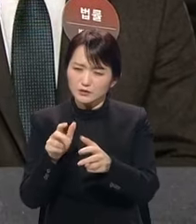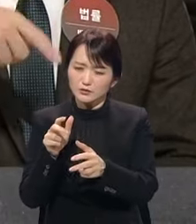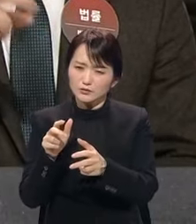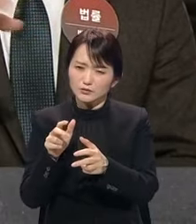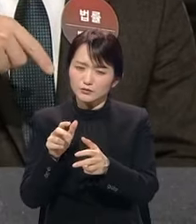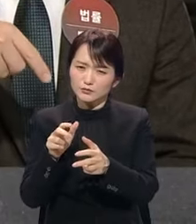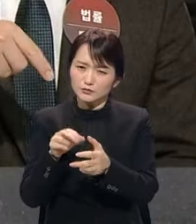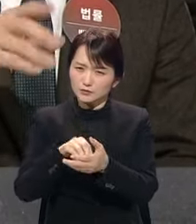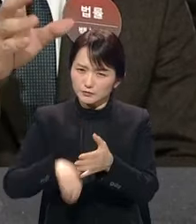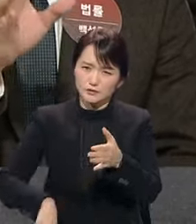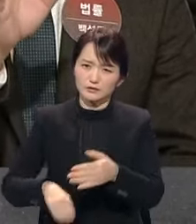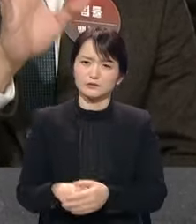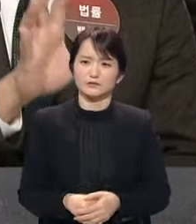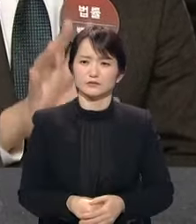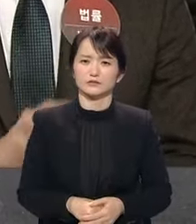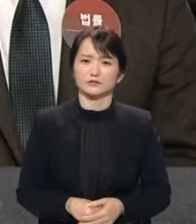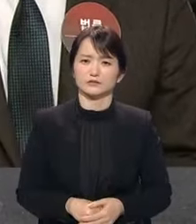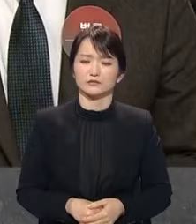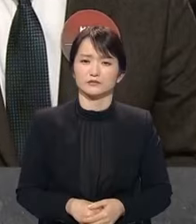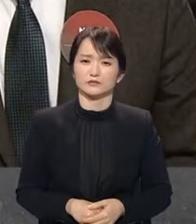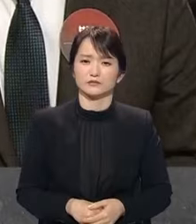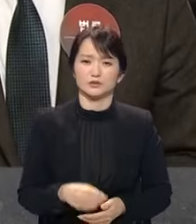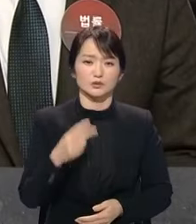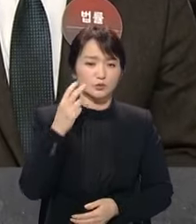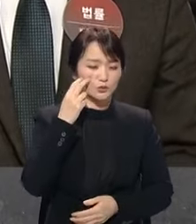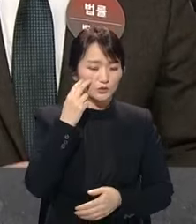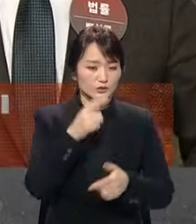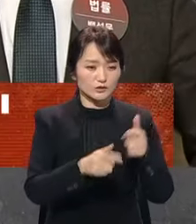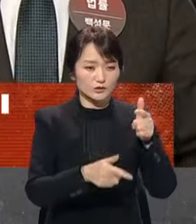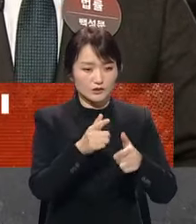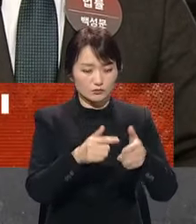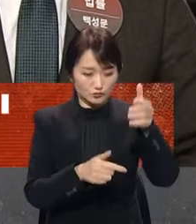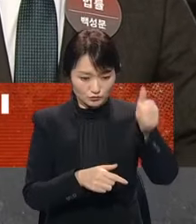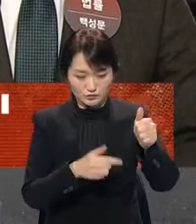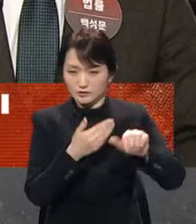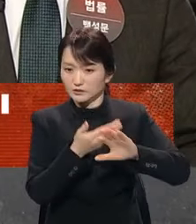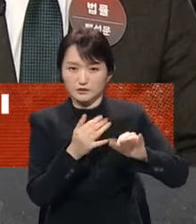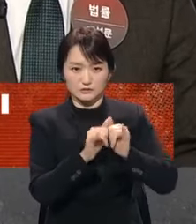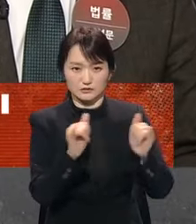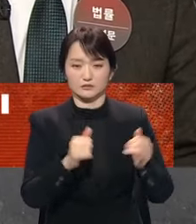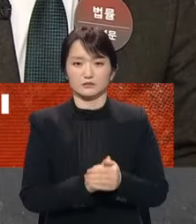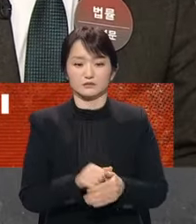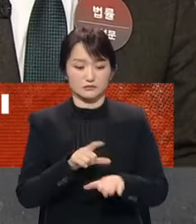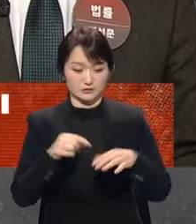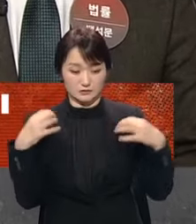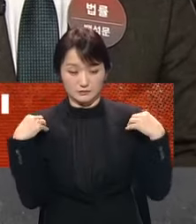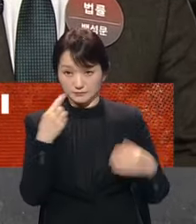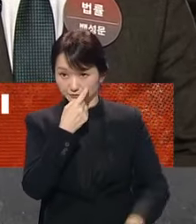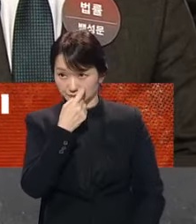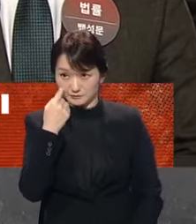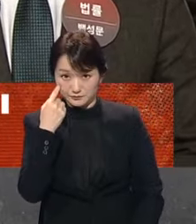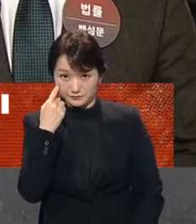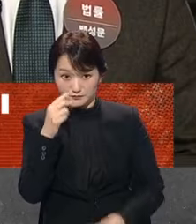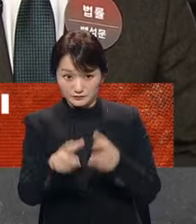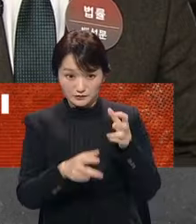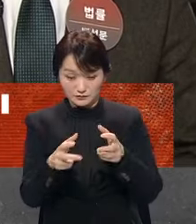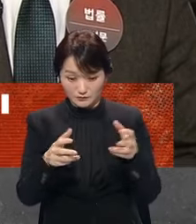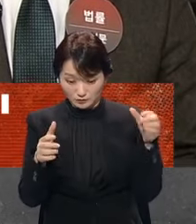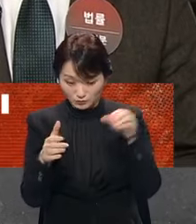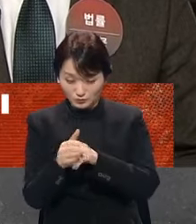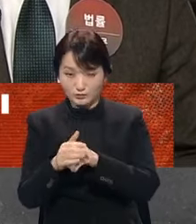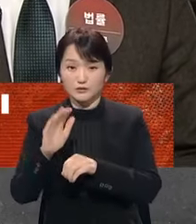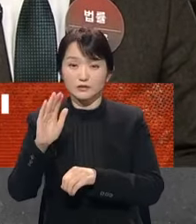경계 부분에 있어서 소나무 주인은 다른 사람이래요. 그러면 지자체가 그걸 파악을 했다면 그 사업 대상에 포함이 됐었어야 하는